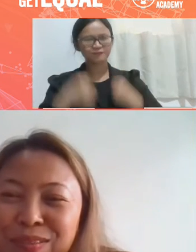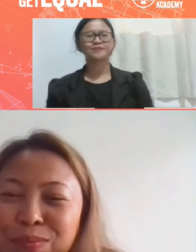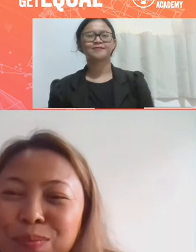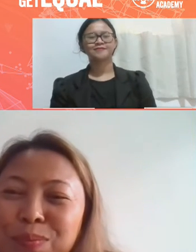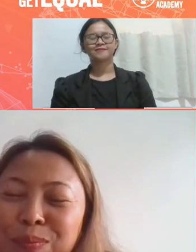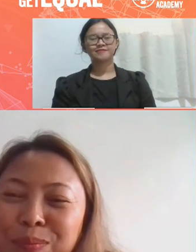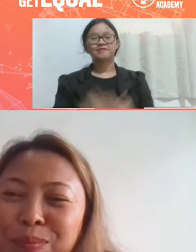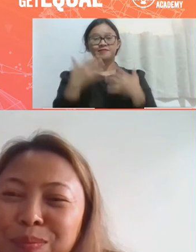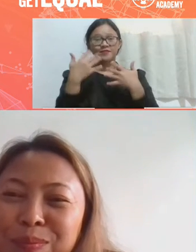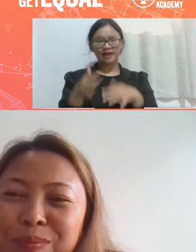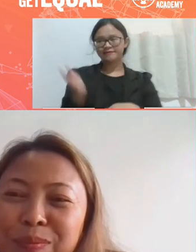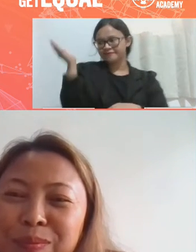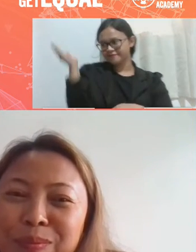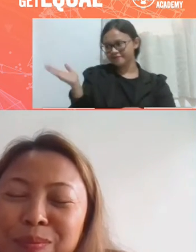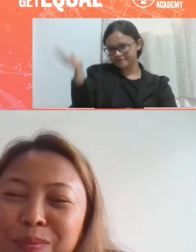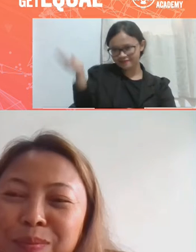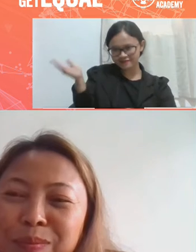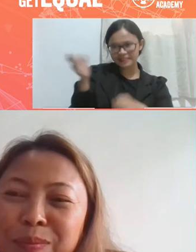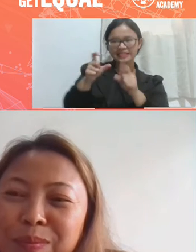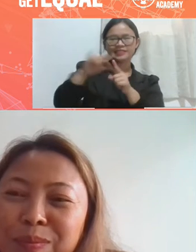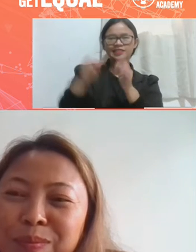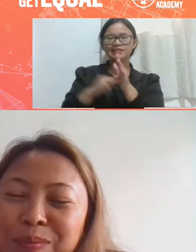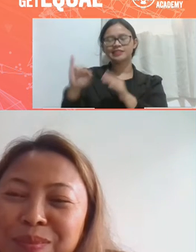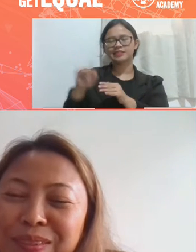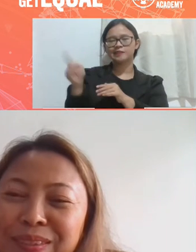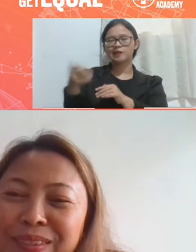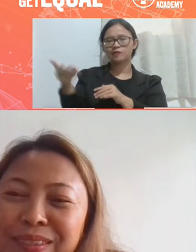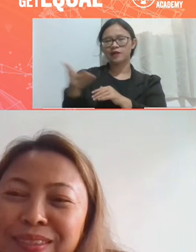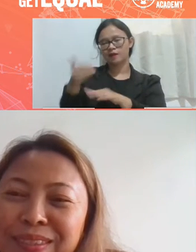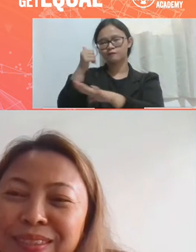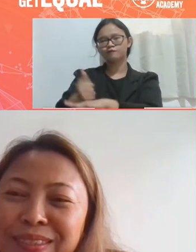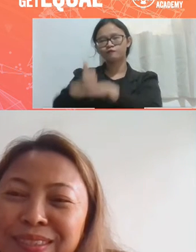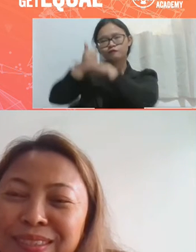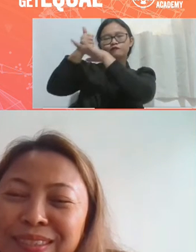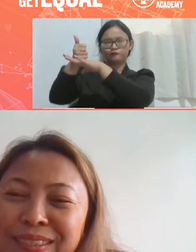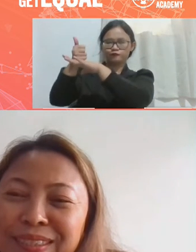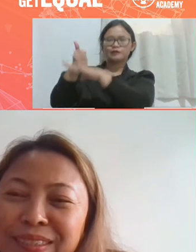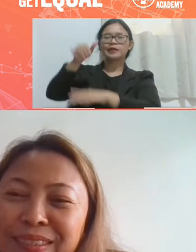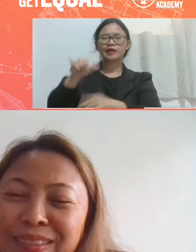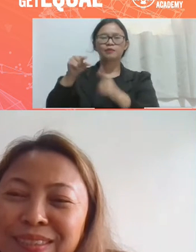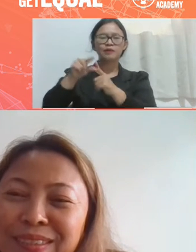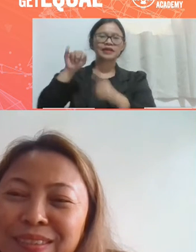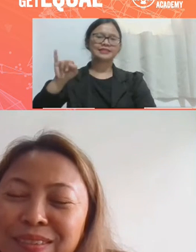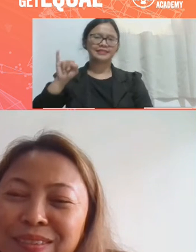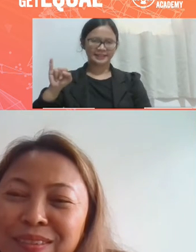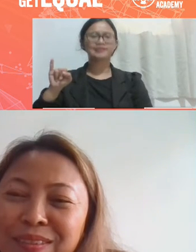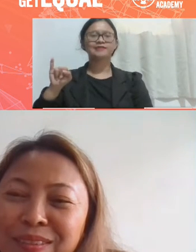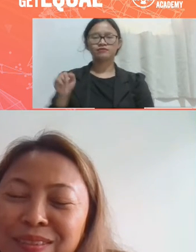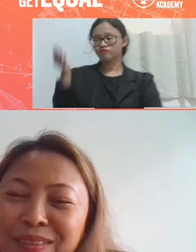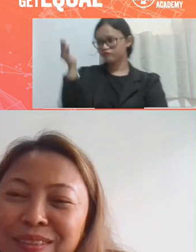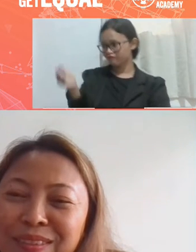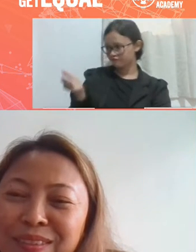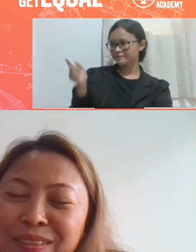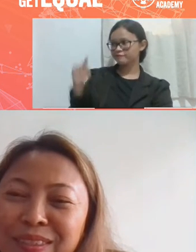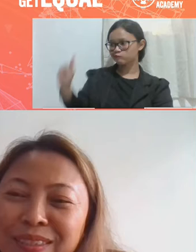teman-teman, ini adalah Ibu Dini Widyastuti, Eksekutif Director Yayasan Play Internasional Indonesia. Ibu Dini akan memberikan sambutan